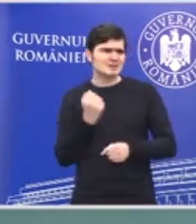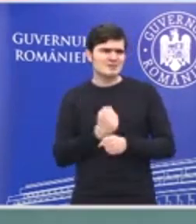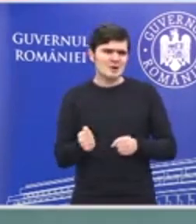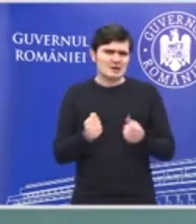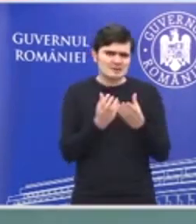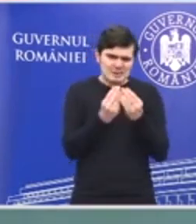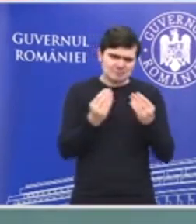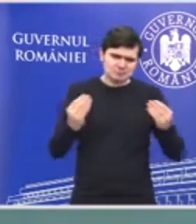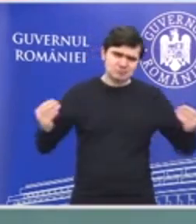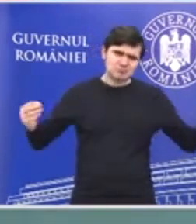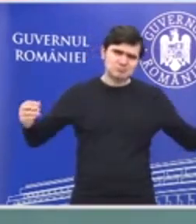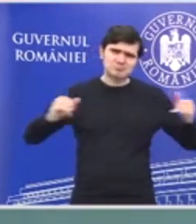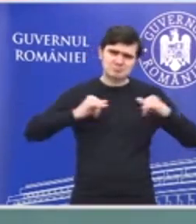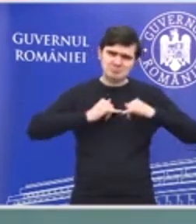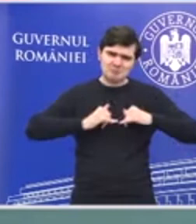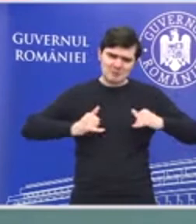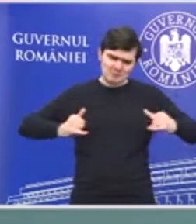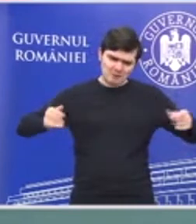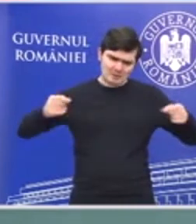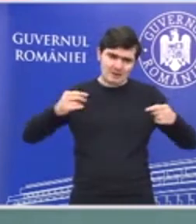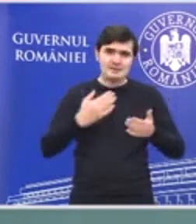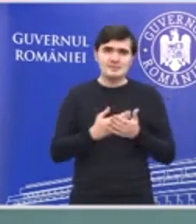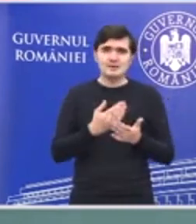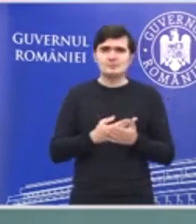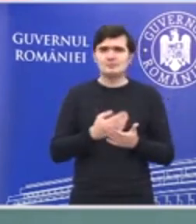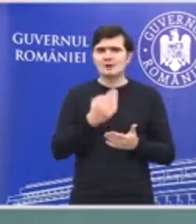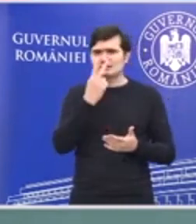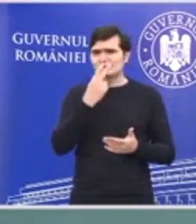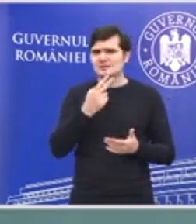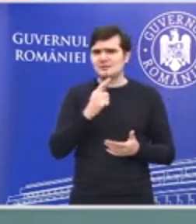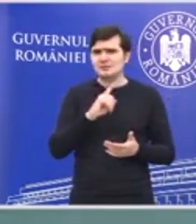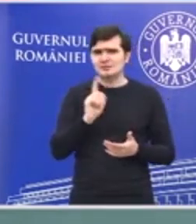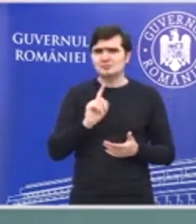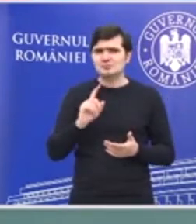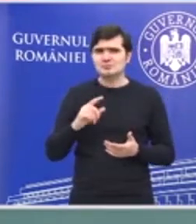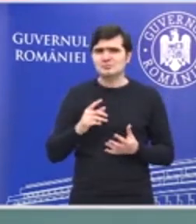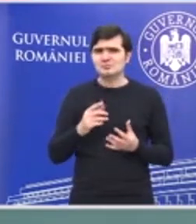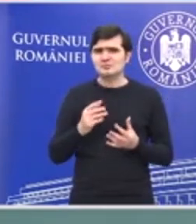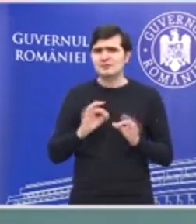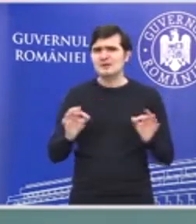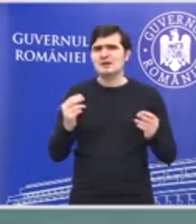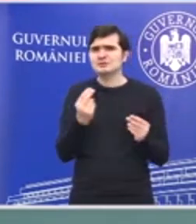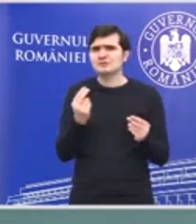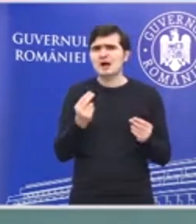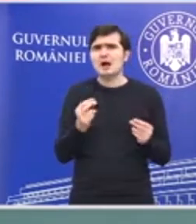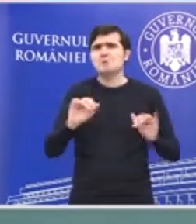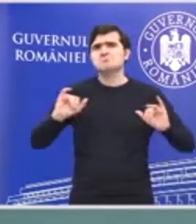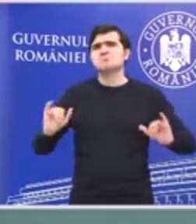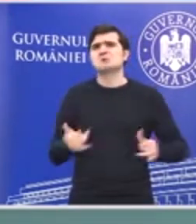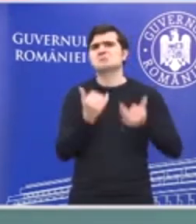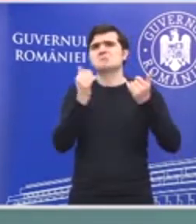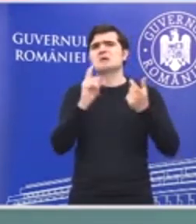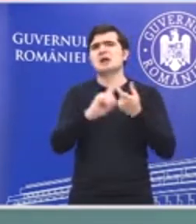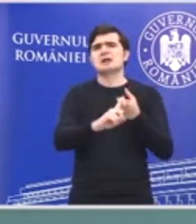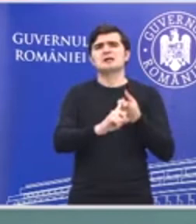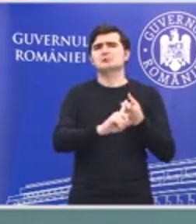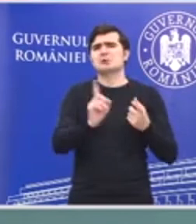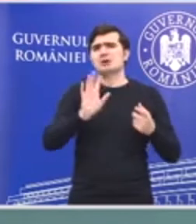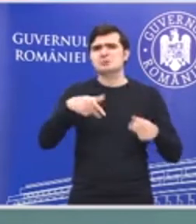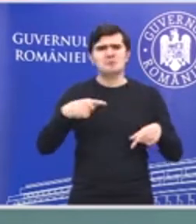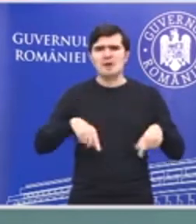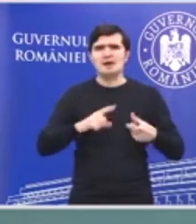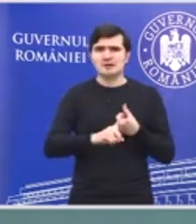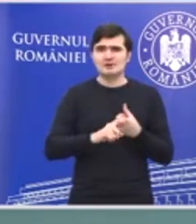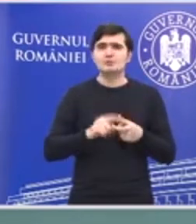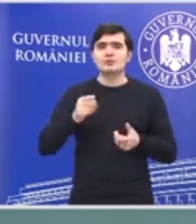de riguroase, tocmai pentru a exclude niște asocieri întâmplătoare. Gândiți-vă că se iau decizii care impactează zeci și sute de milioane